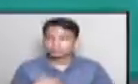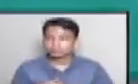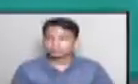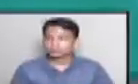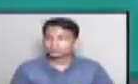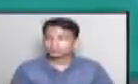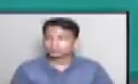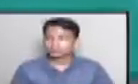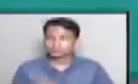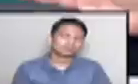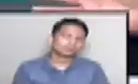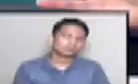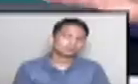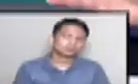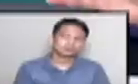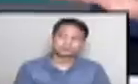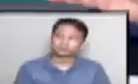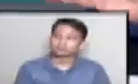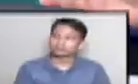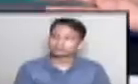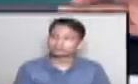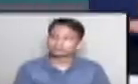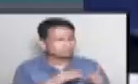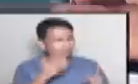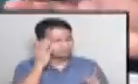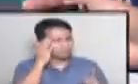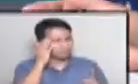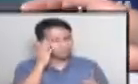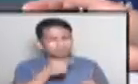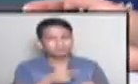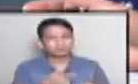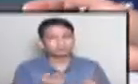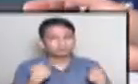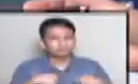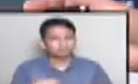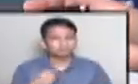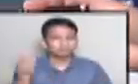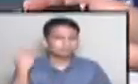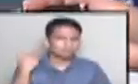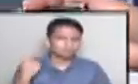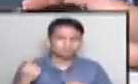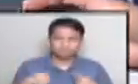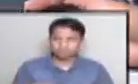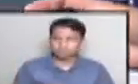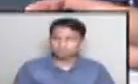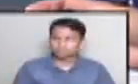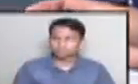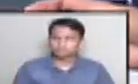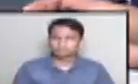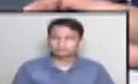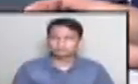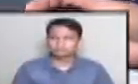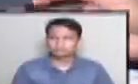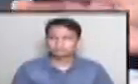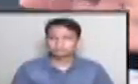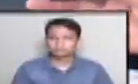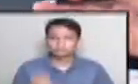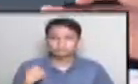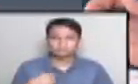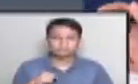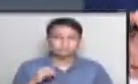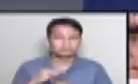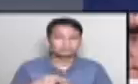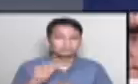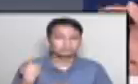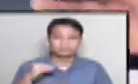wow, tinanggal sila. Yeah, mukha namumukhaan ko nga kayo, sir. Nagsumbong na kayo dito? Nagsumbong na. Okay. Noong 14.